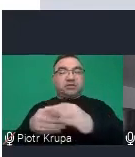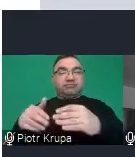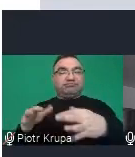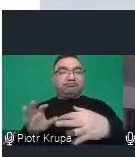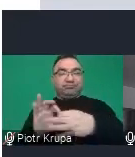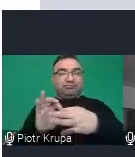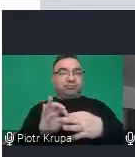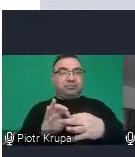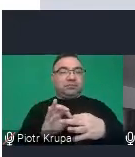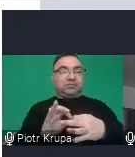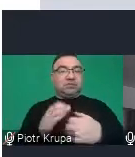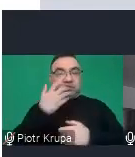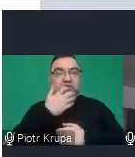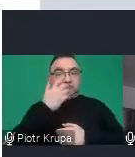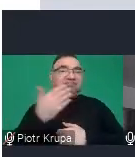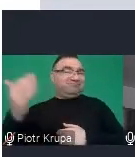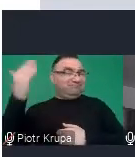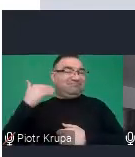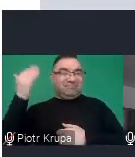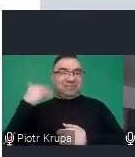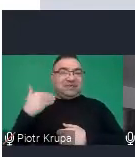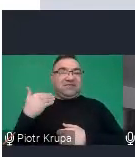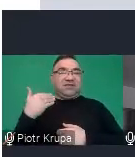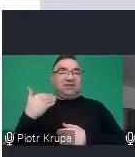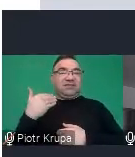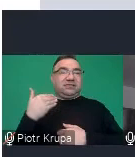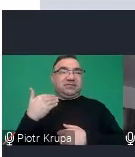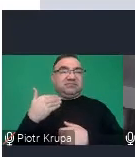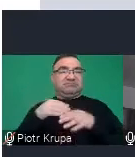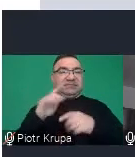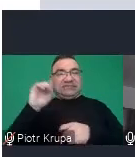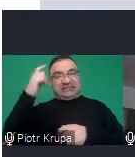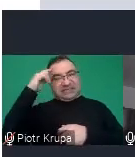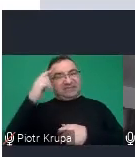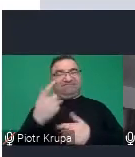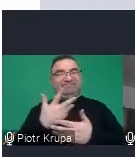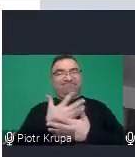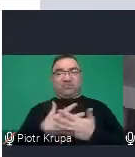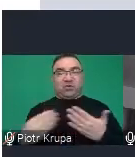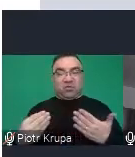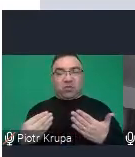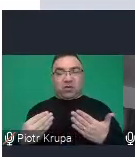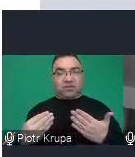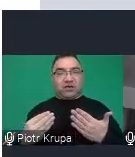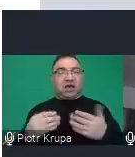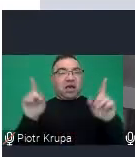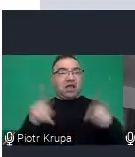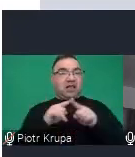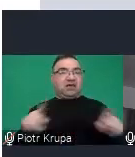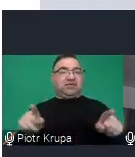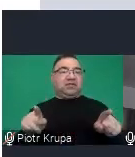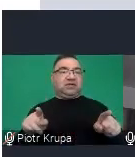ciepłowniczej, do których dotarcie wcześniej w źródle scentralizowanym było ekonomicznie nieuzasadnione, likwidacji